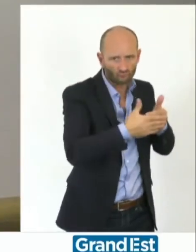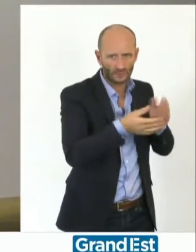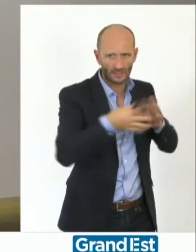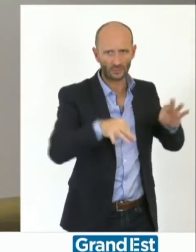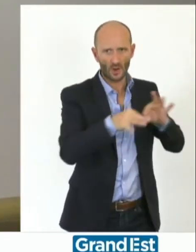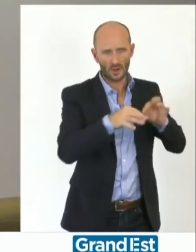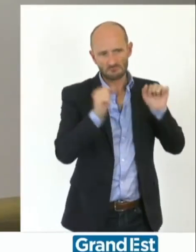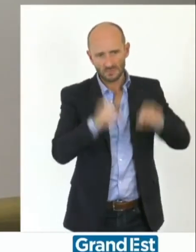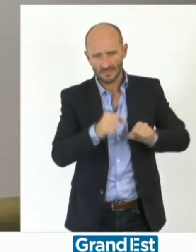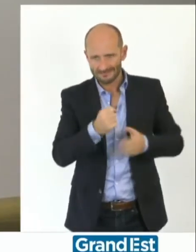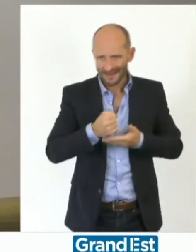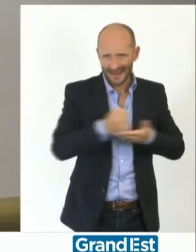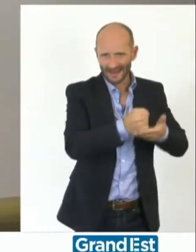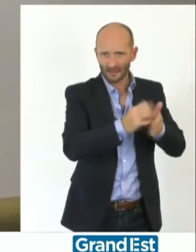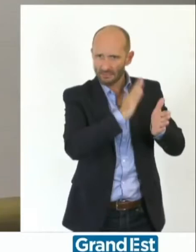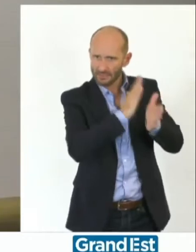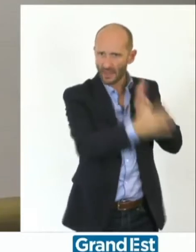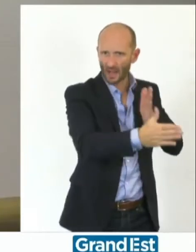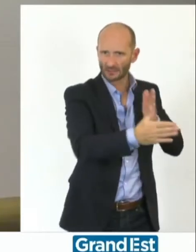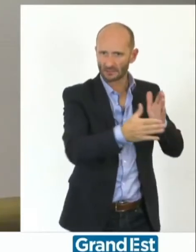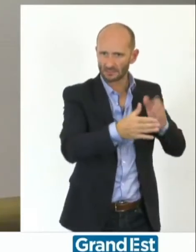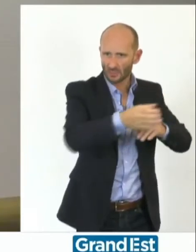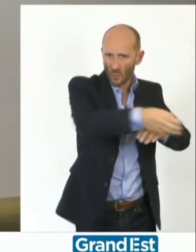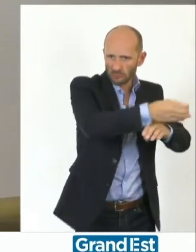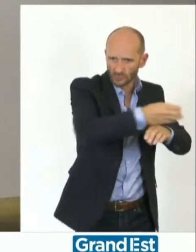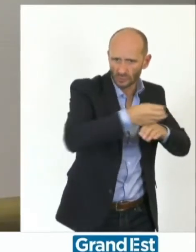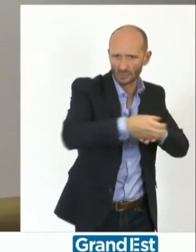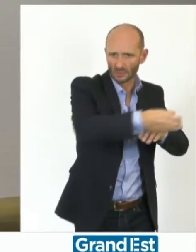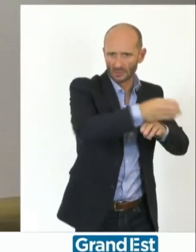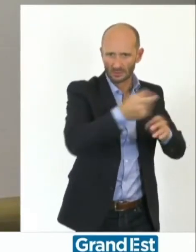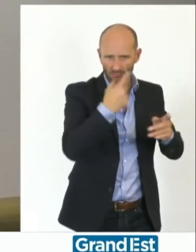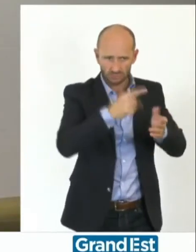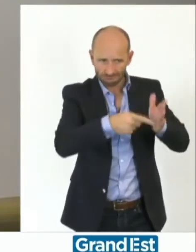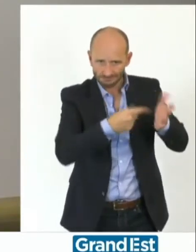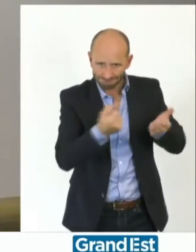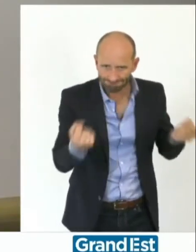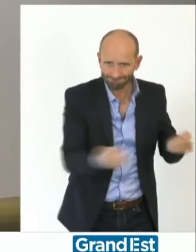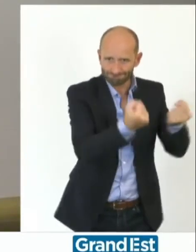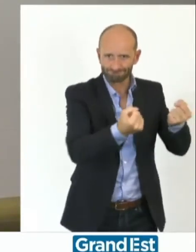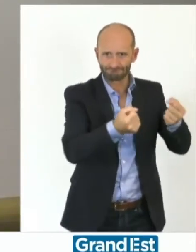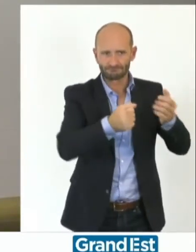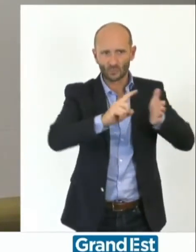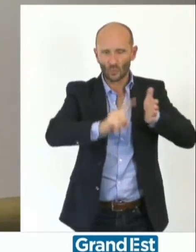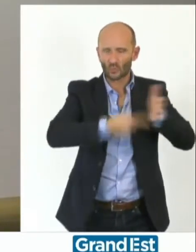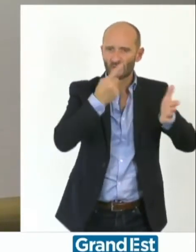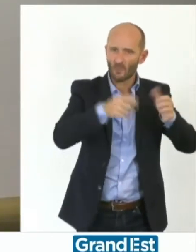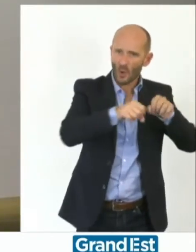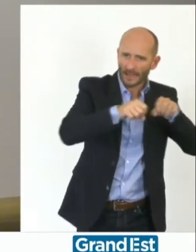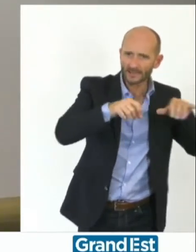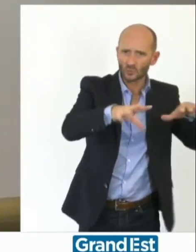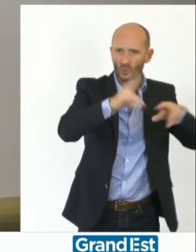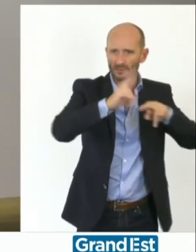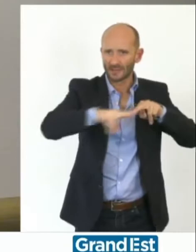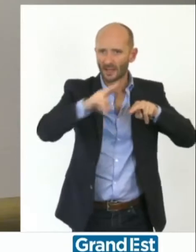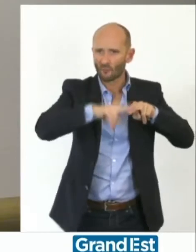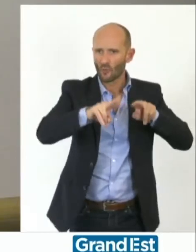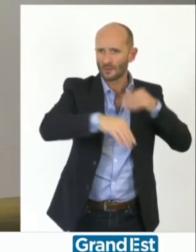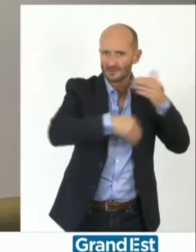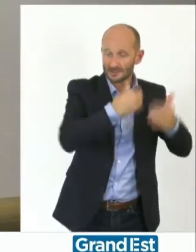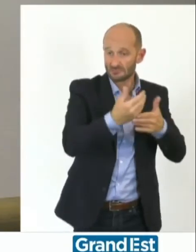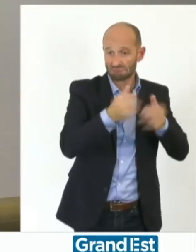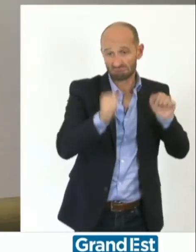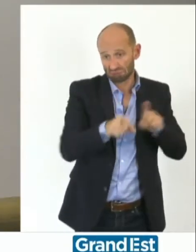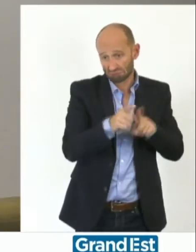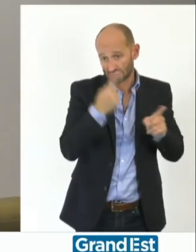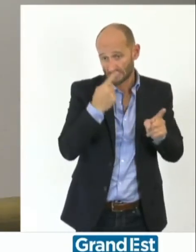directement les collectivités pour booster ses renouvellements de réseaux puisque cela aussi peut constituer aussi un enjeu de santé